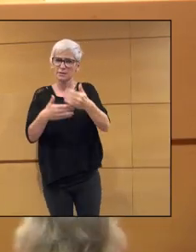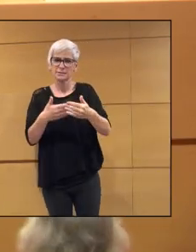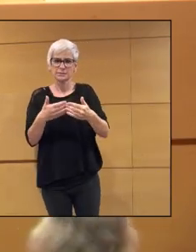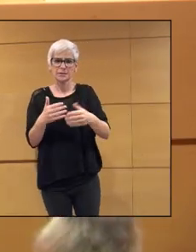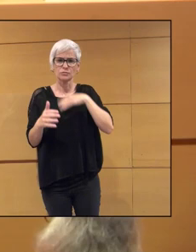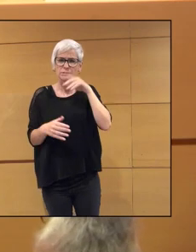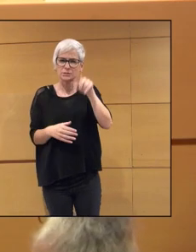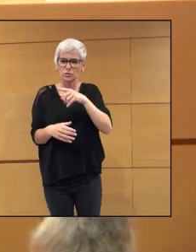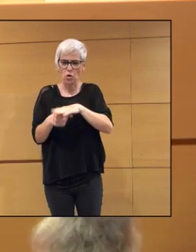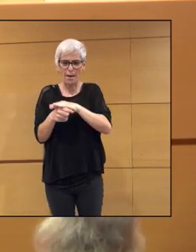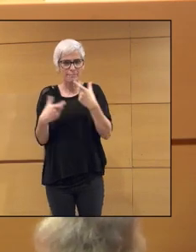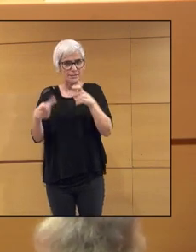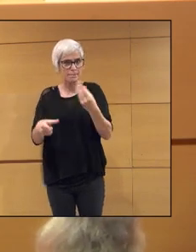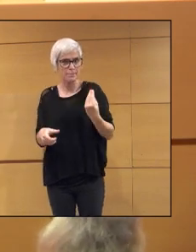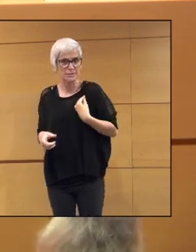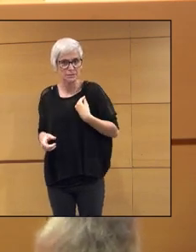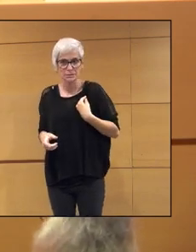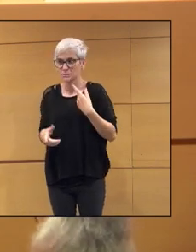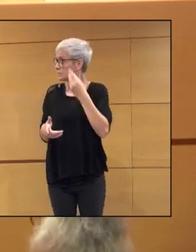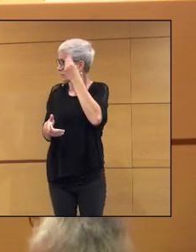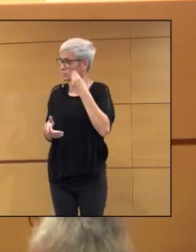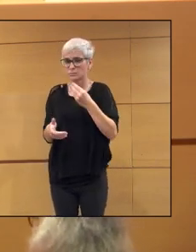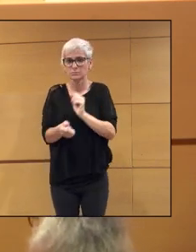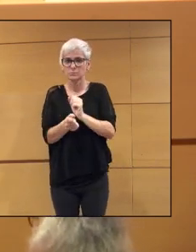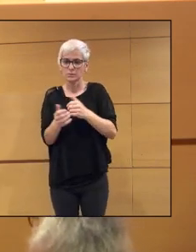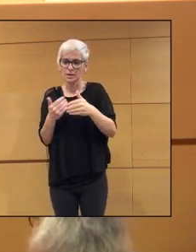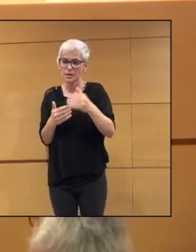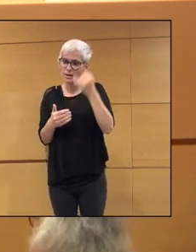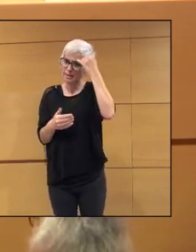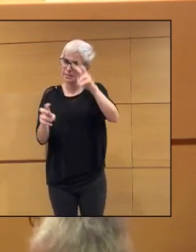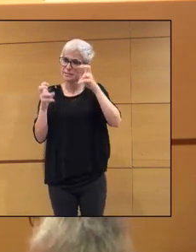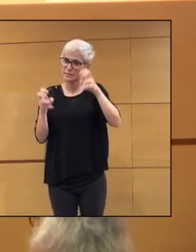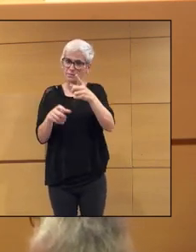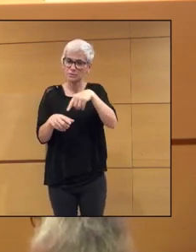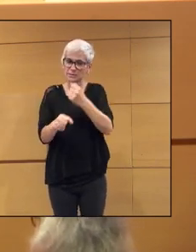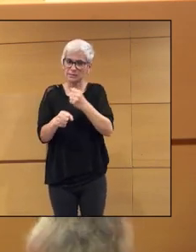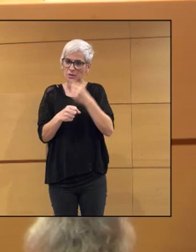àmbit? Ho veus reflectit en les iniciatives que esteu treballant?